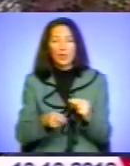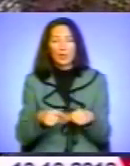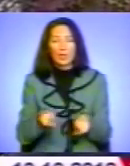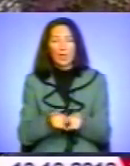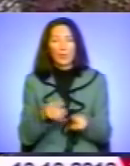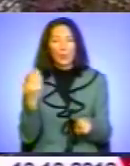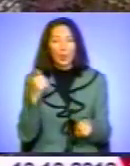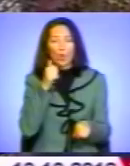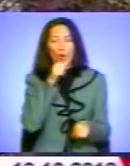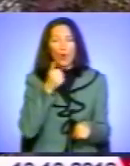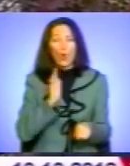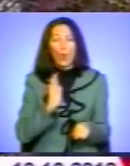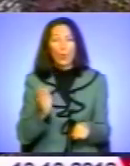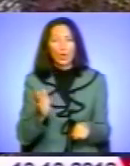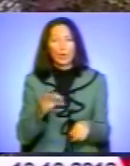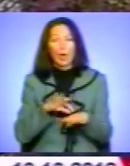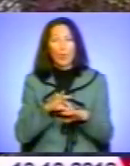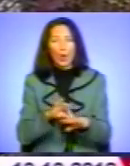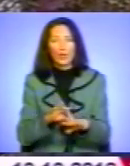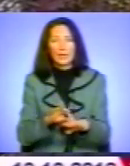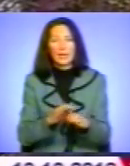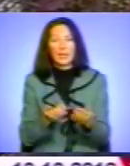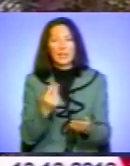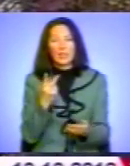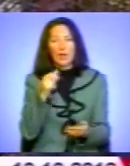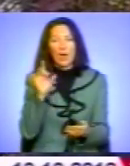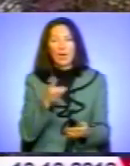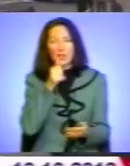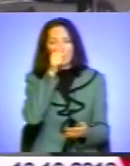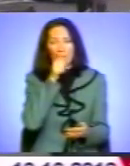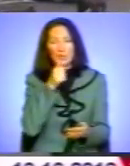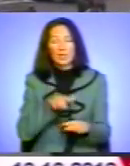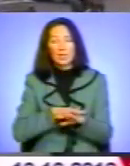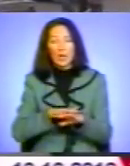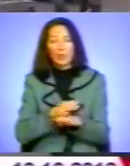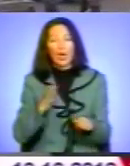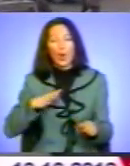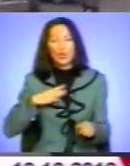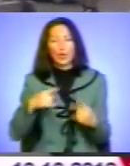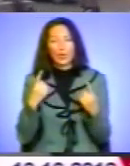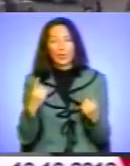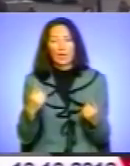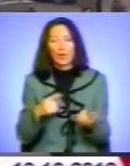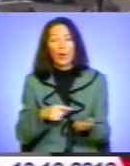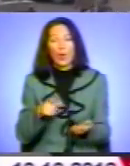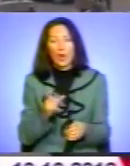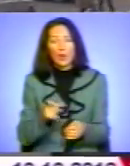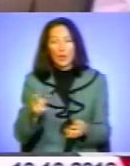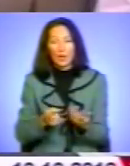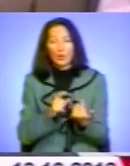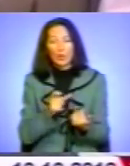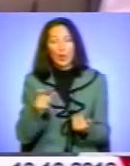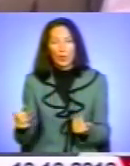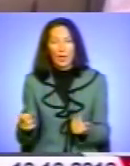минулого року ми будемо проводити навіть два рази в місяці ярмарки. Очікують великого напливу покупців, оскільки